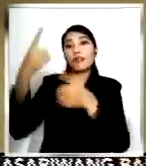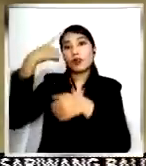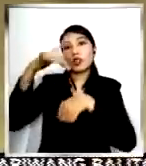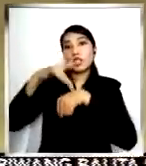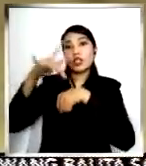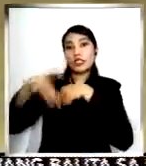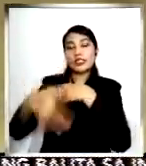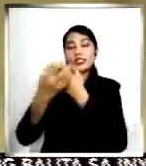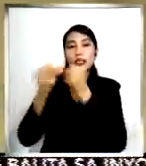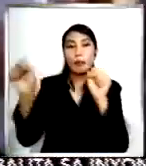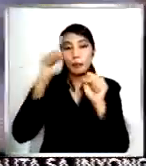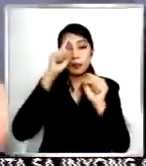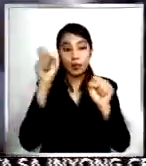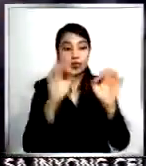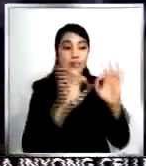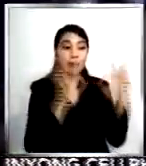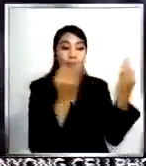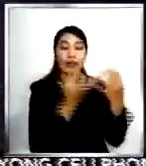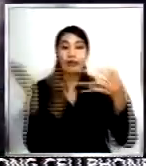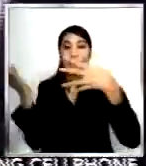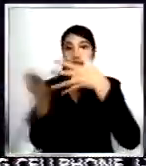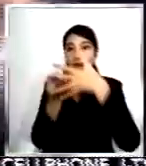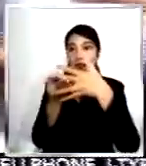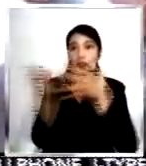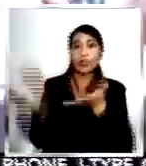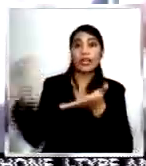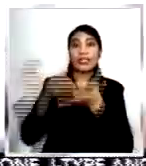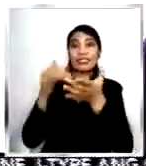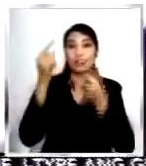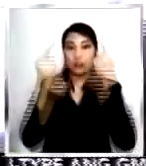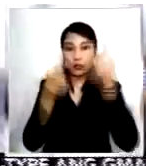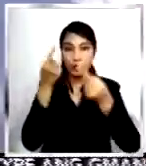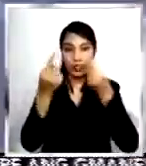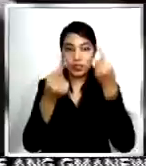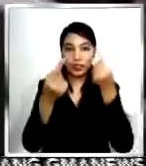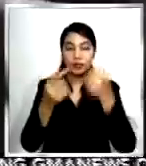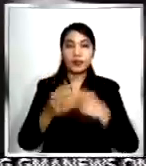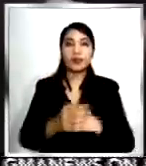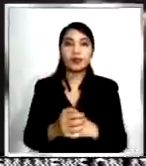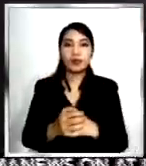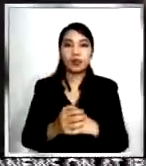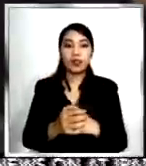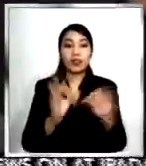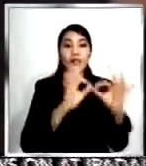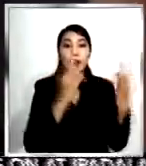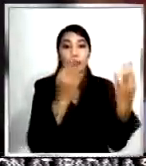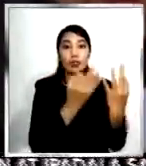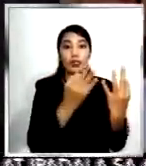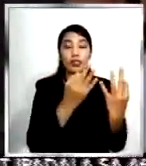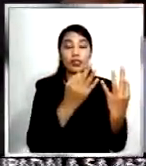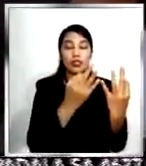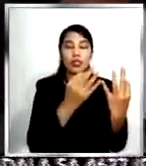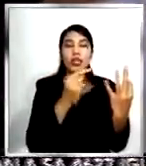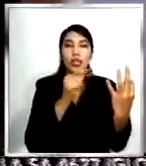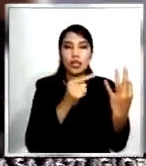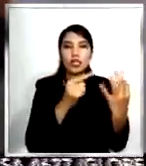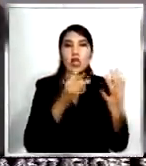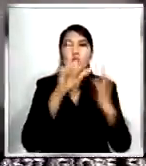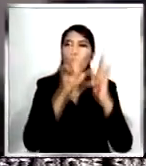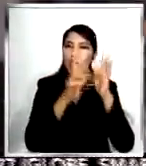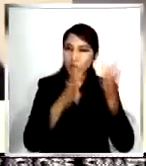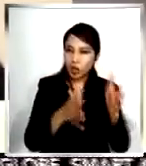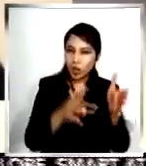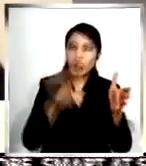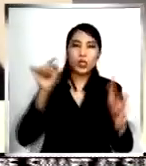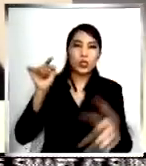ang pamilya Laude. Naging abogado rin noon ng pamilya Laude si Roque na sang-ayon sa mga argumento ng kampo ni